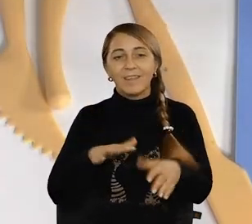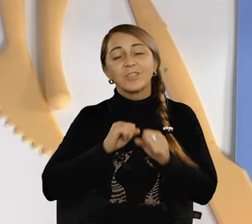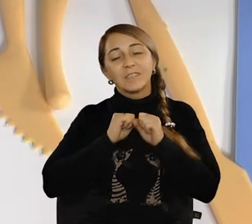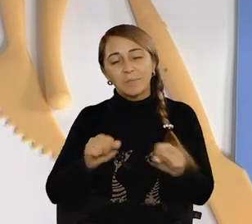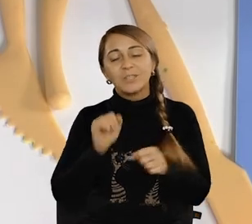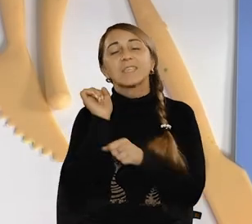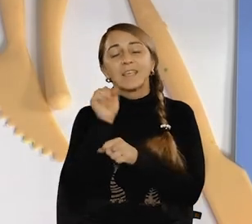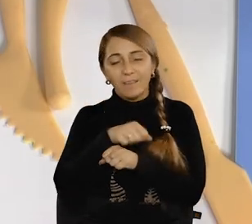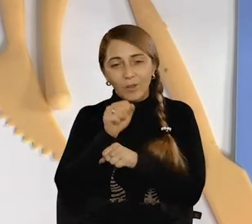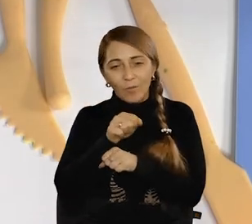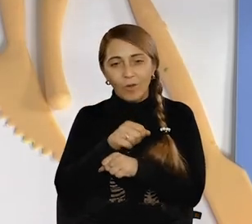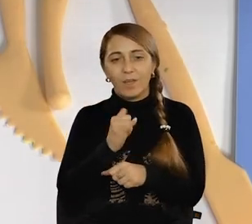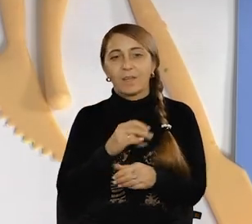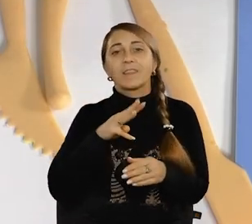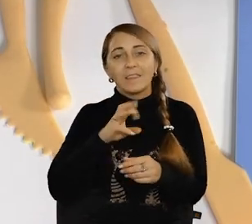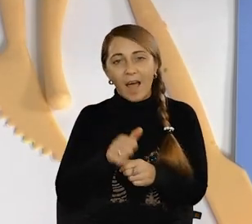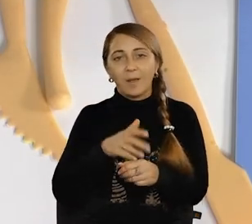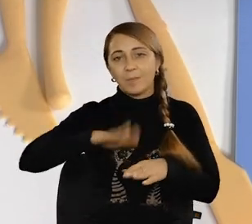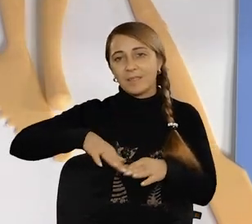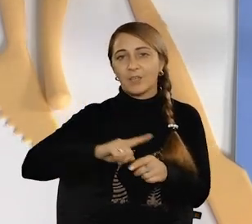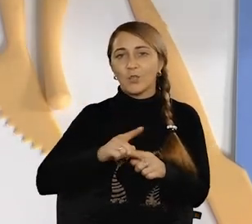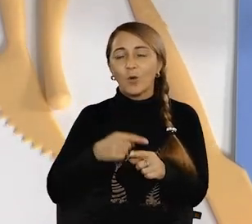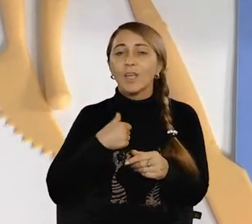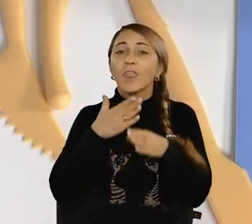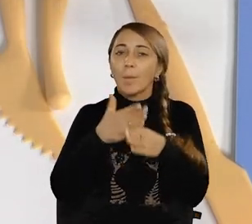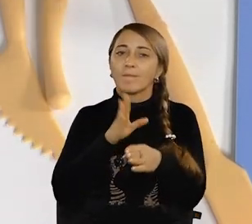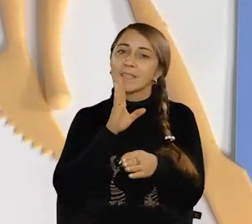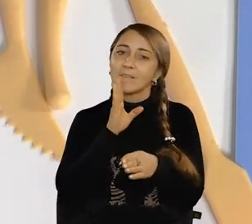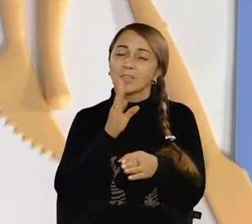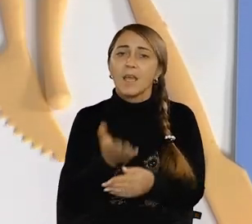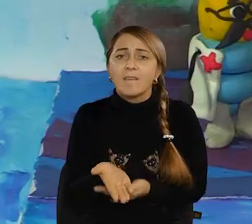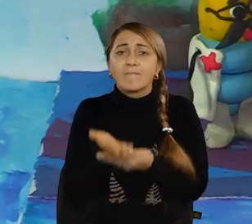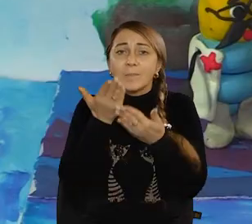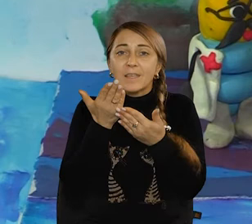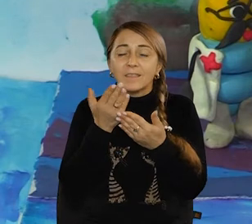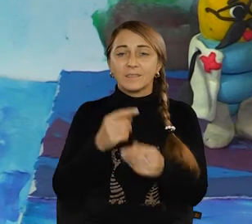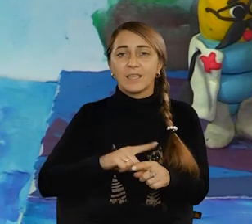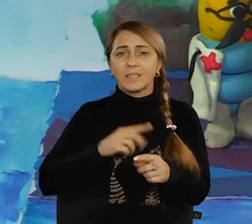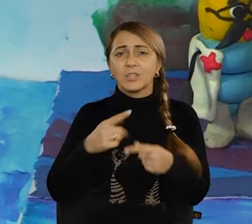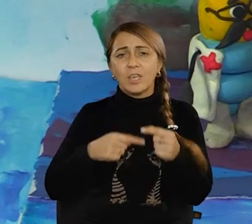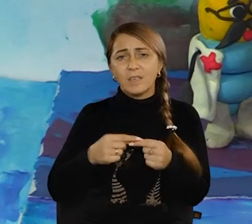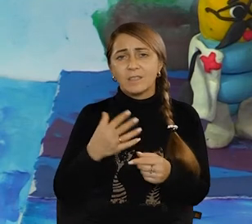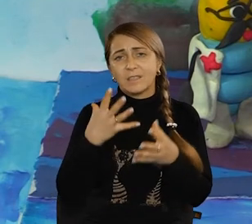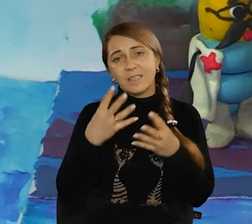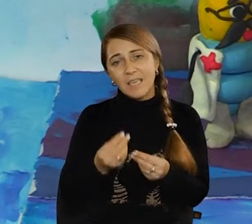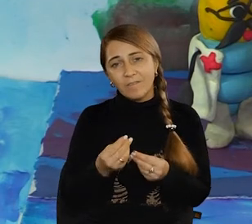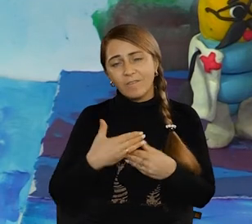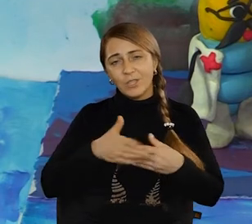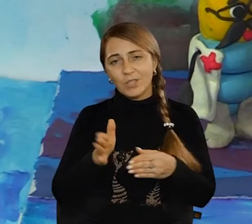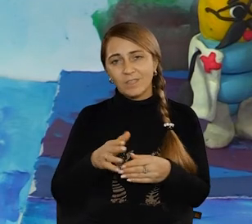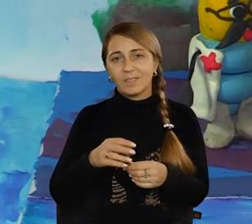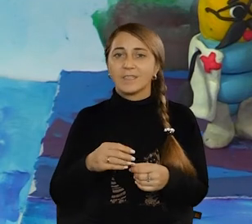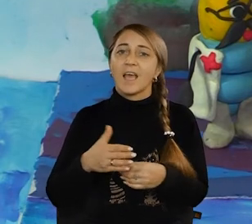сміливіше кивнула головою «так», після чого я допоміг дівчинці піднятися. Уже через декілька днів відчинилися